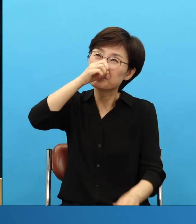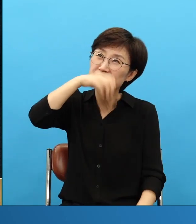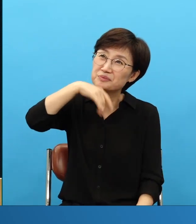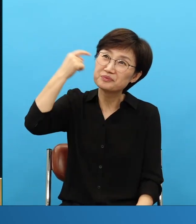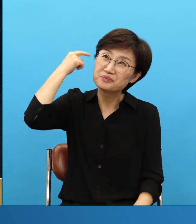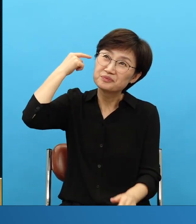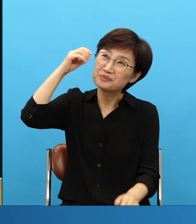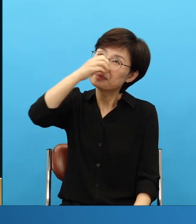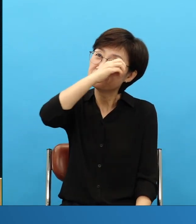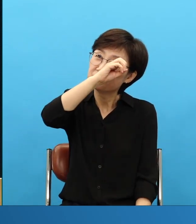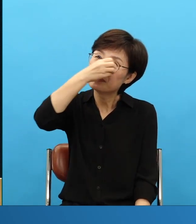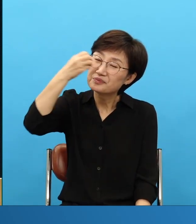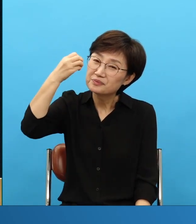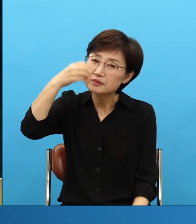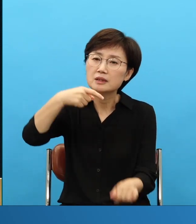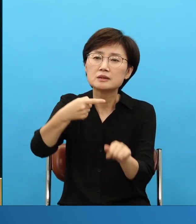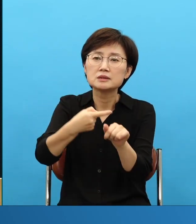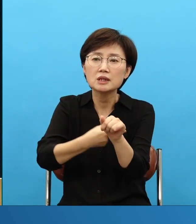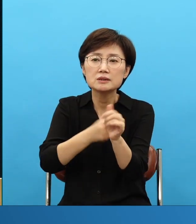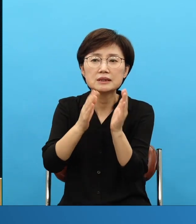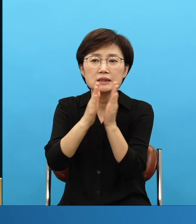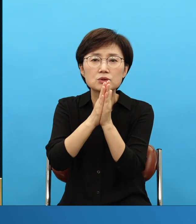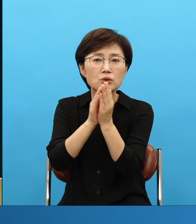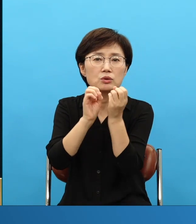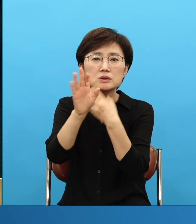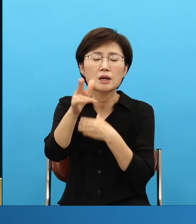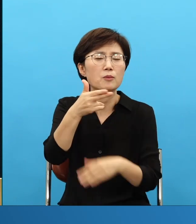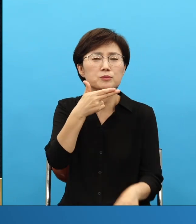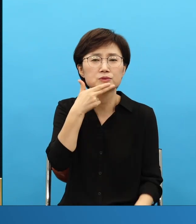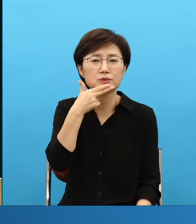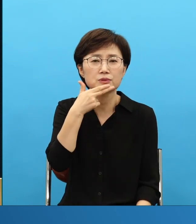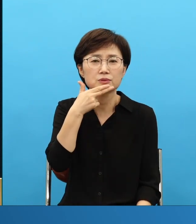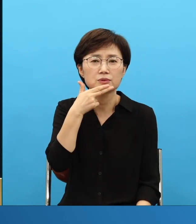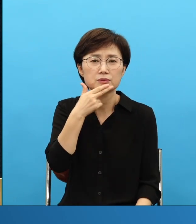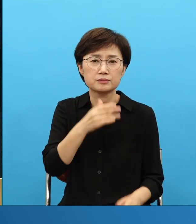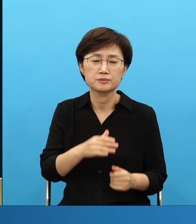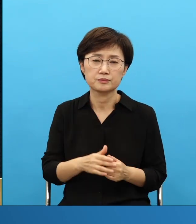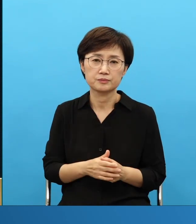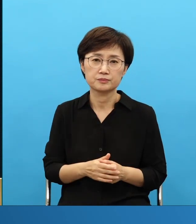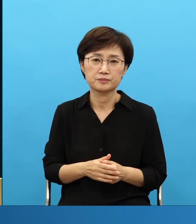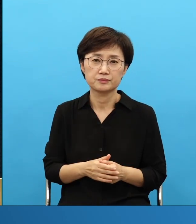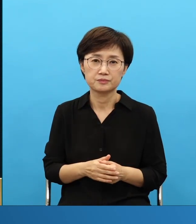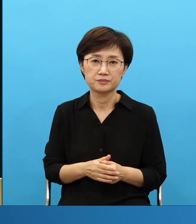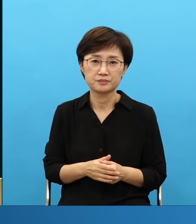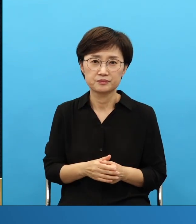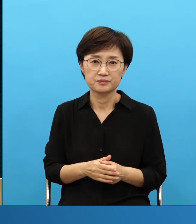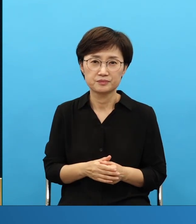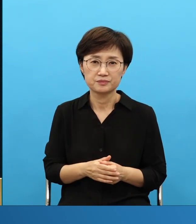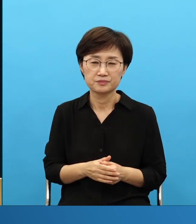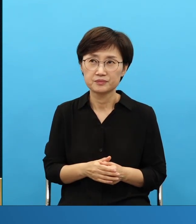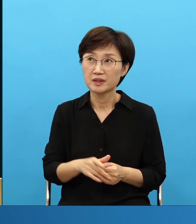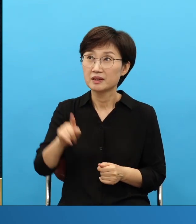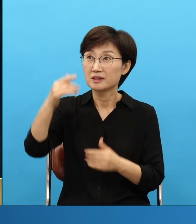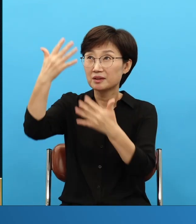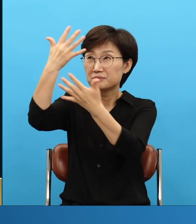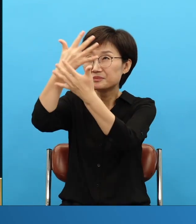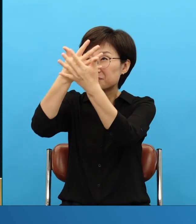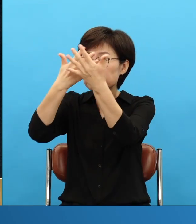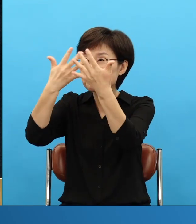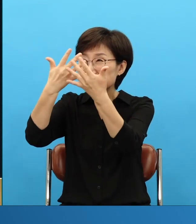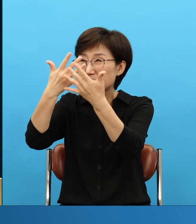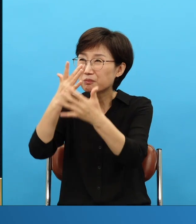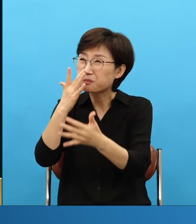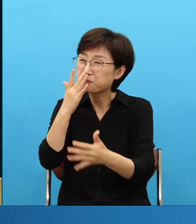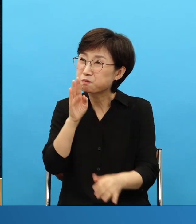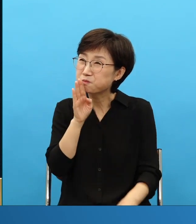so vague and nebulous, that's why you cannot receive any answers. 그러니까 맨날 육신 얘기만 하다 죽는 거예요. That's why we only